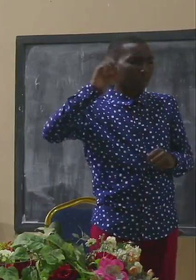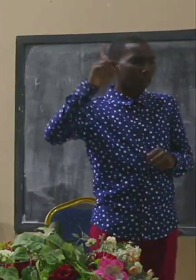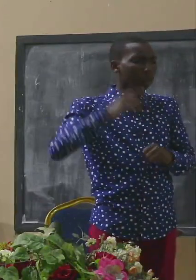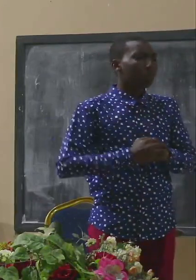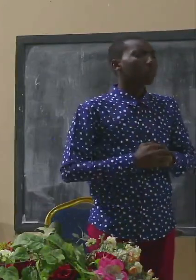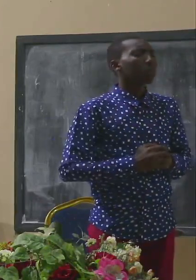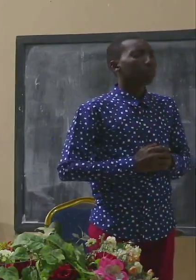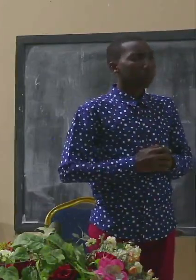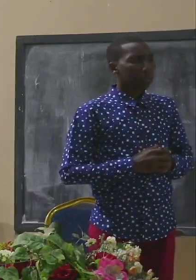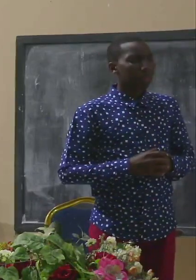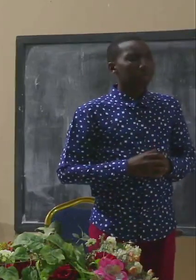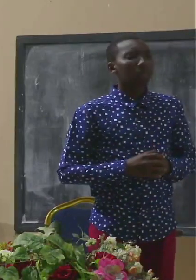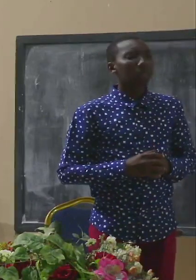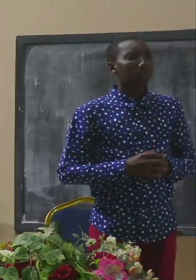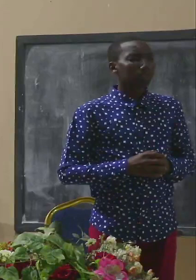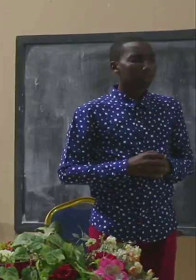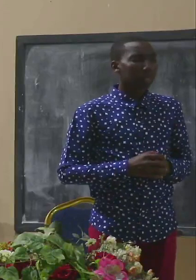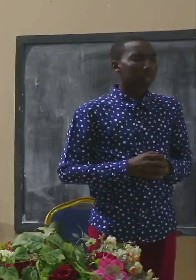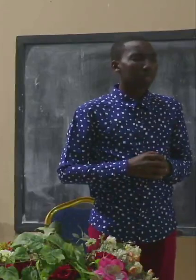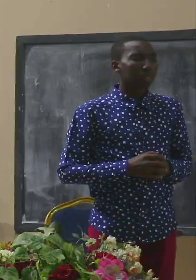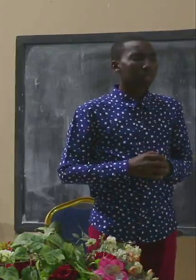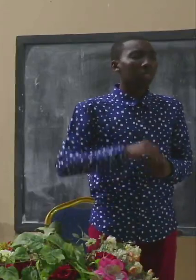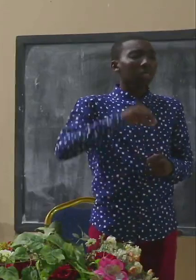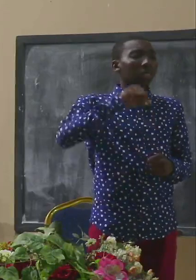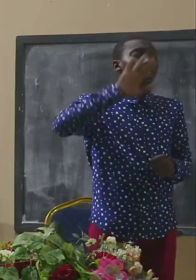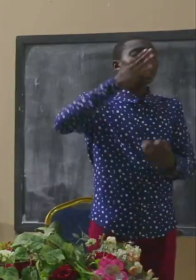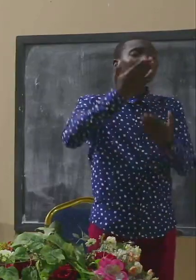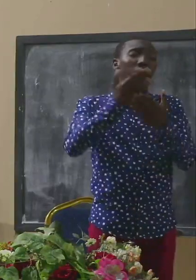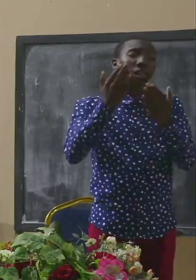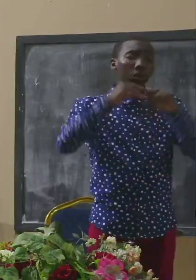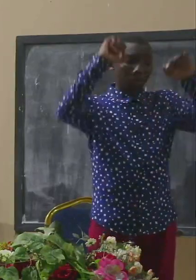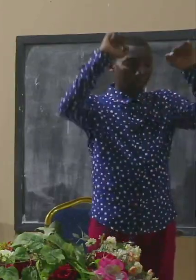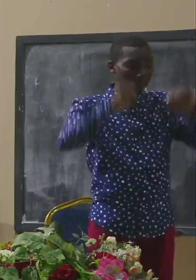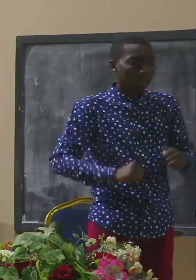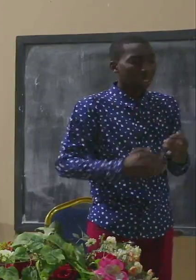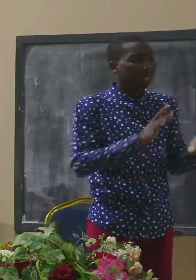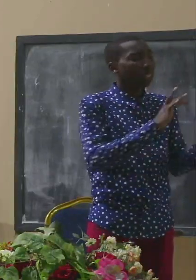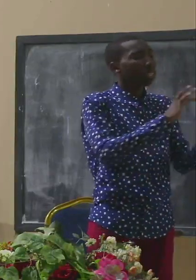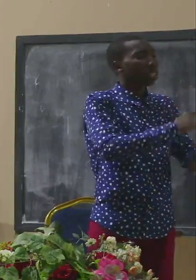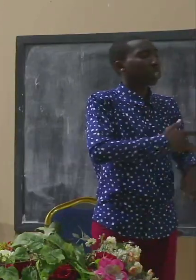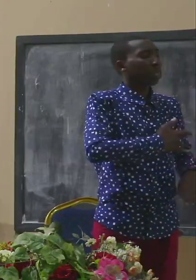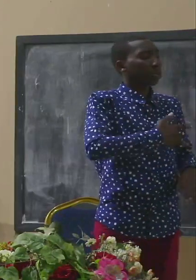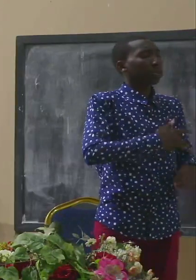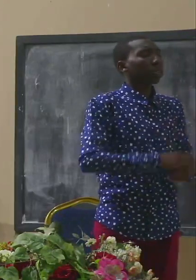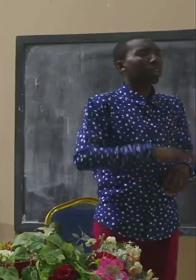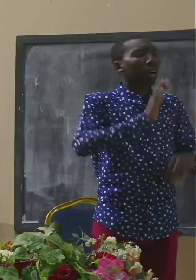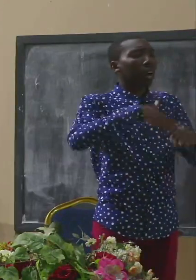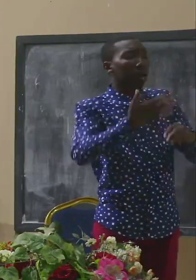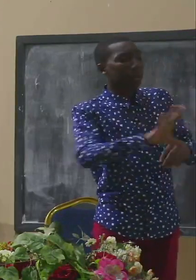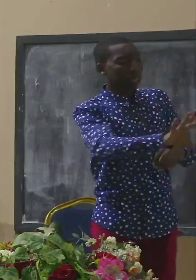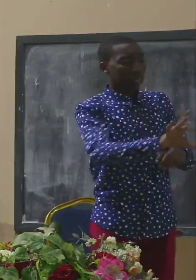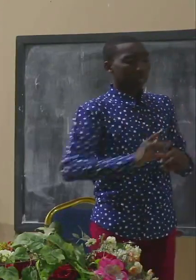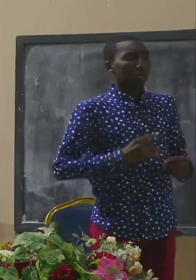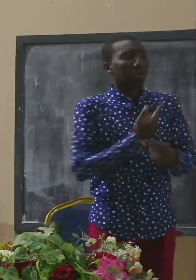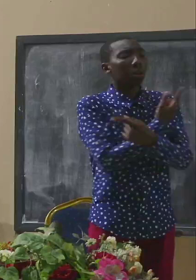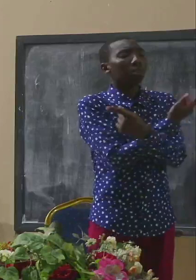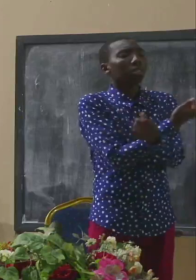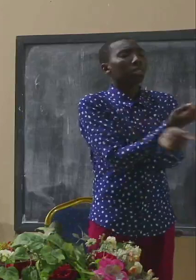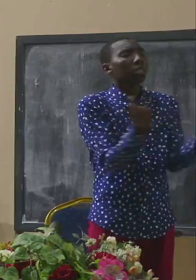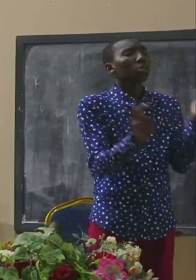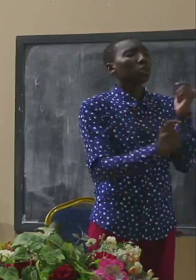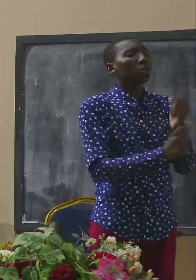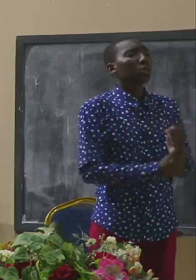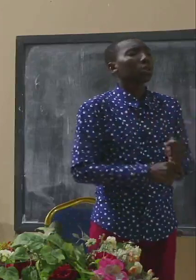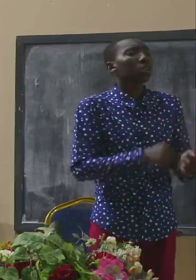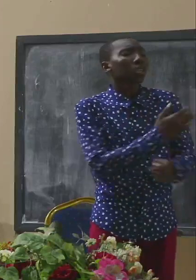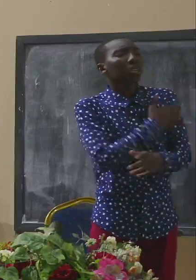Qui sont internés à l'hôpital là-bas. Que ta main les touche. Et qu'ils reçoivent la